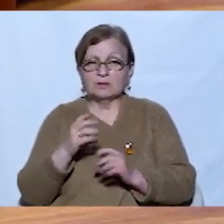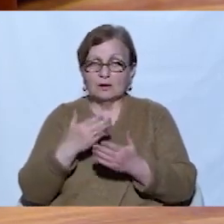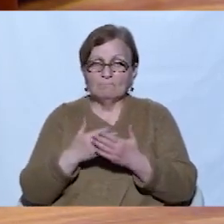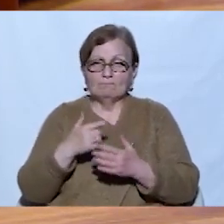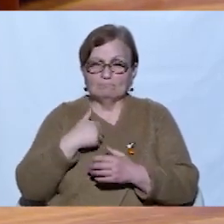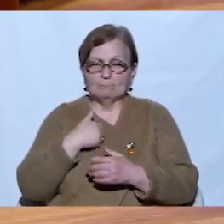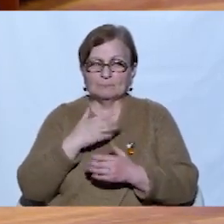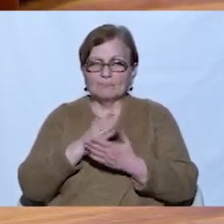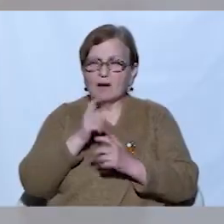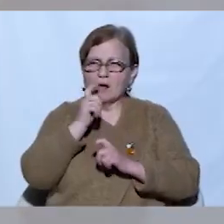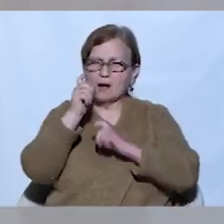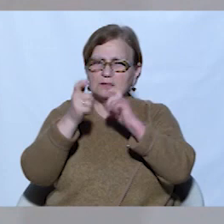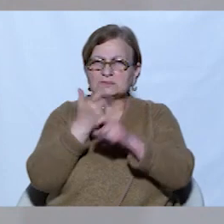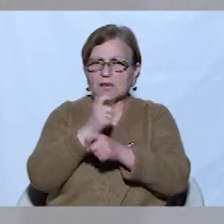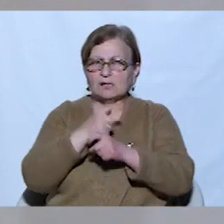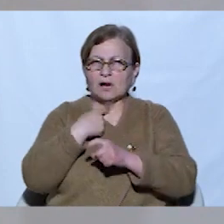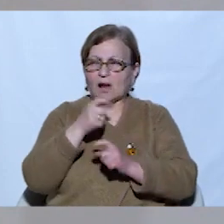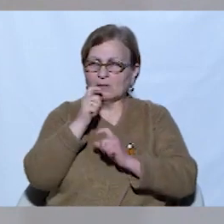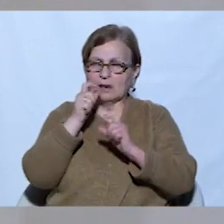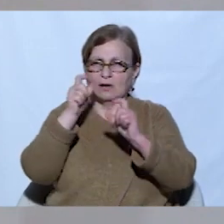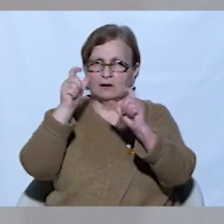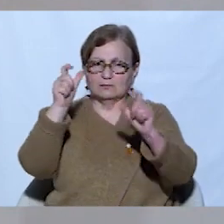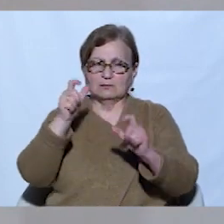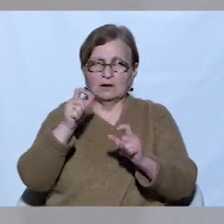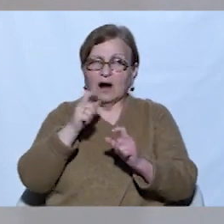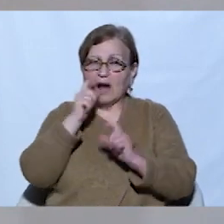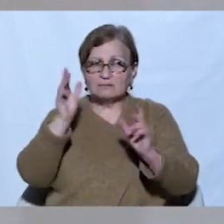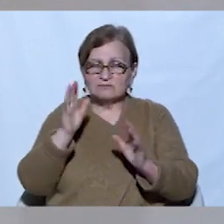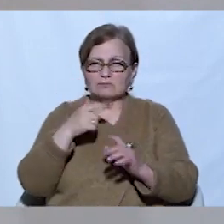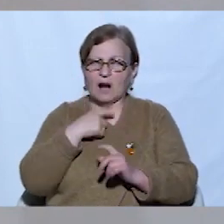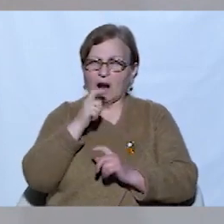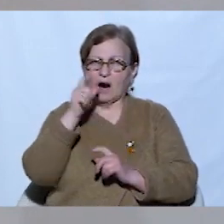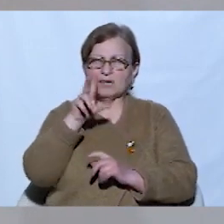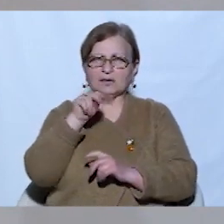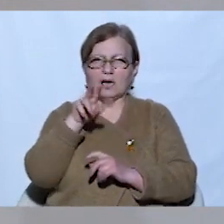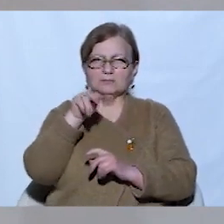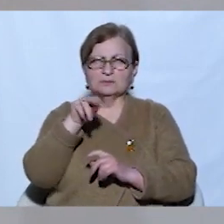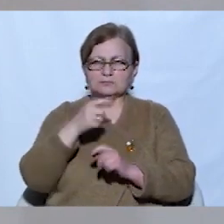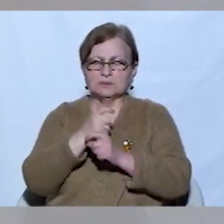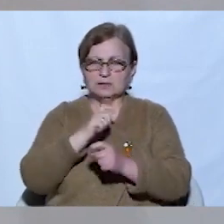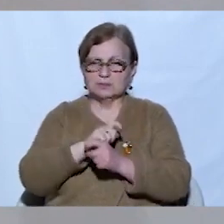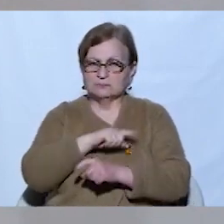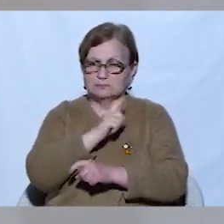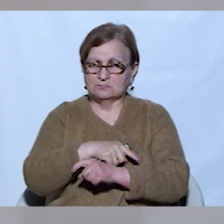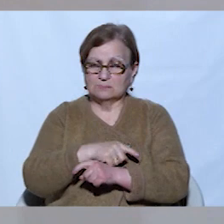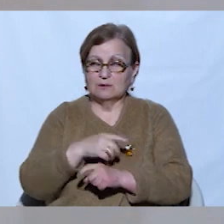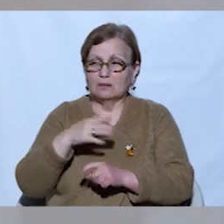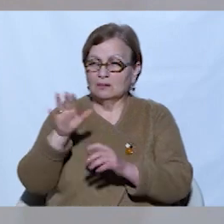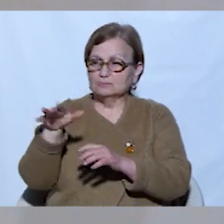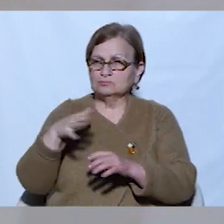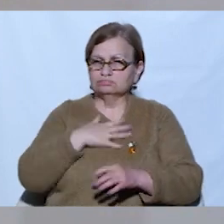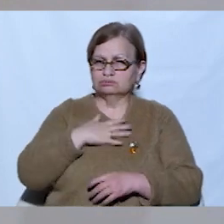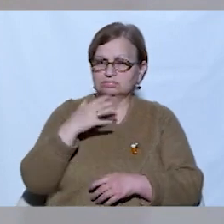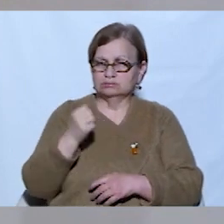მაგალითად მე მაღალ ტონალობაში არ უყვირი, შედარებით მაღალ ხმაზე ვლაპარაკობ. და ჩემს გარშემო მყოფები